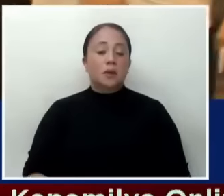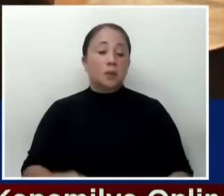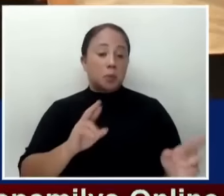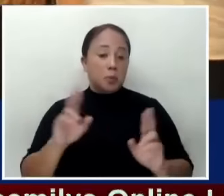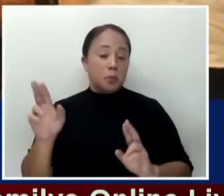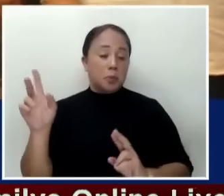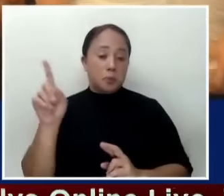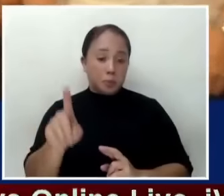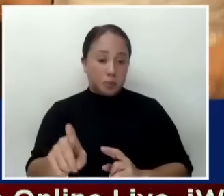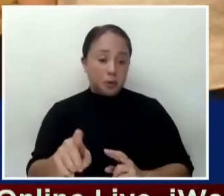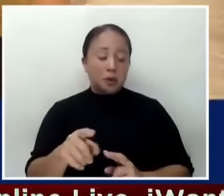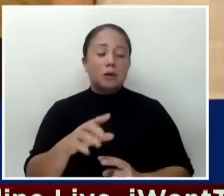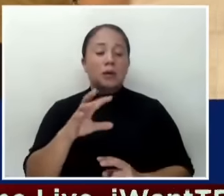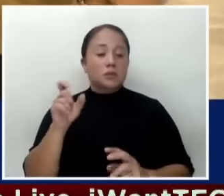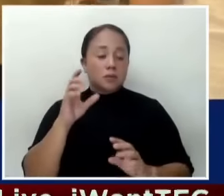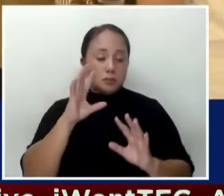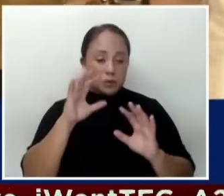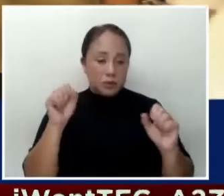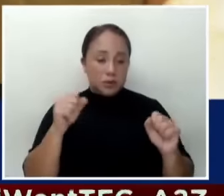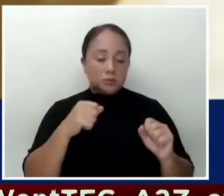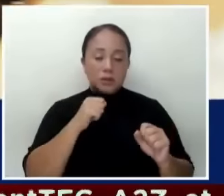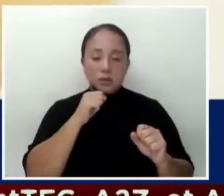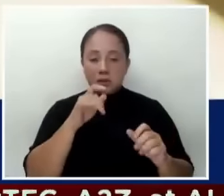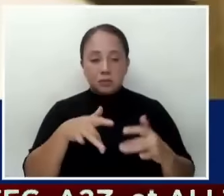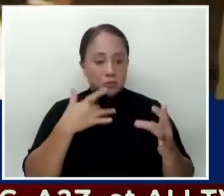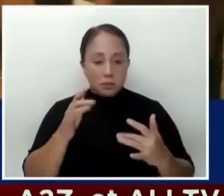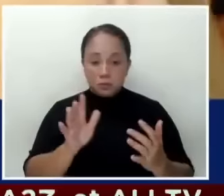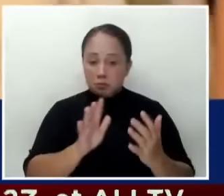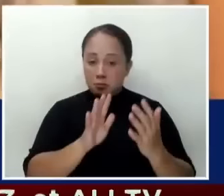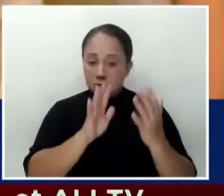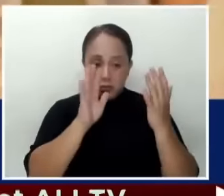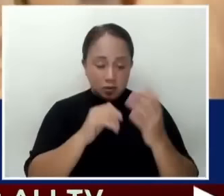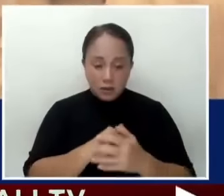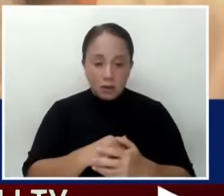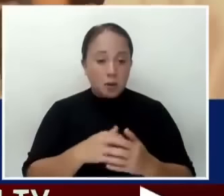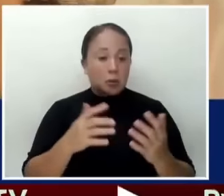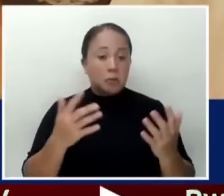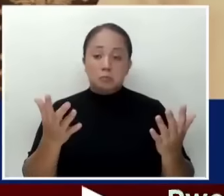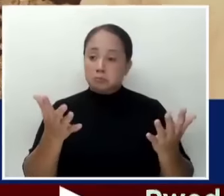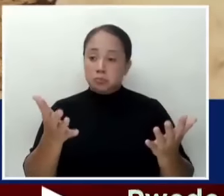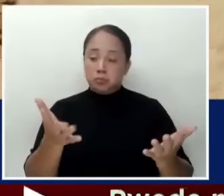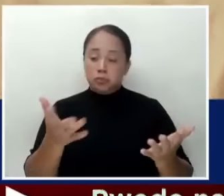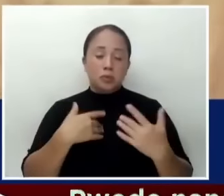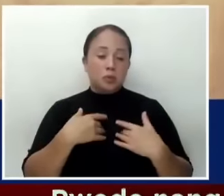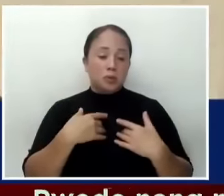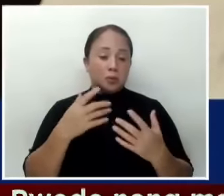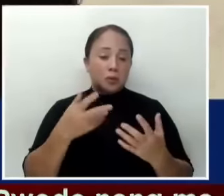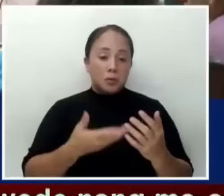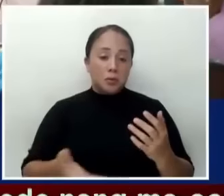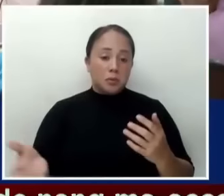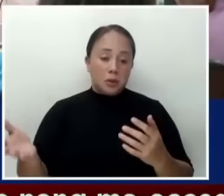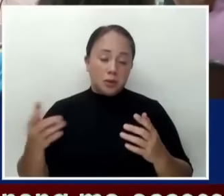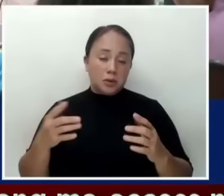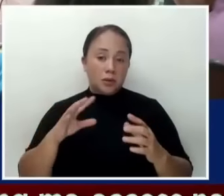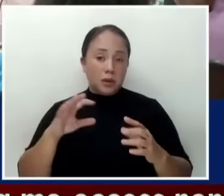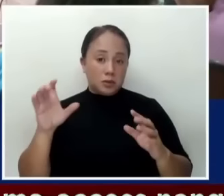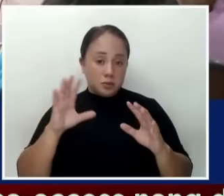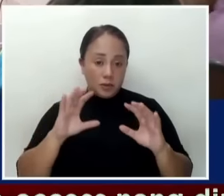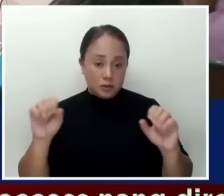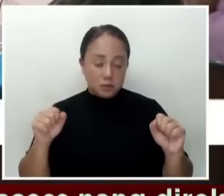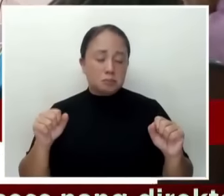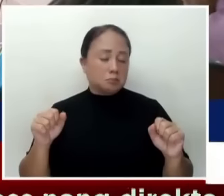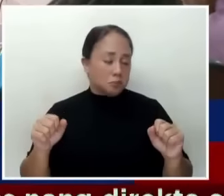dating Pangulo pero hindi raw siya excited na harapin ito. Wala namang kaso kay Escudero na imbitahan ng Senado ang dating Pangulo. Ayon naman sa